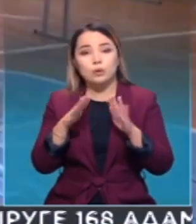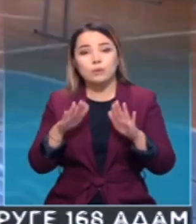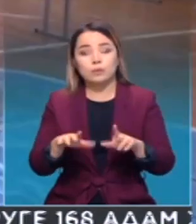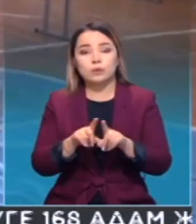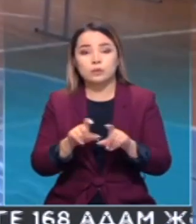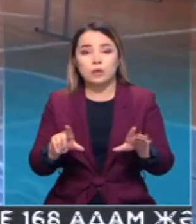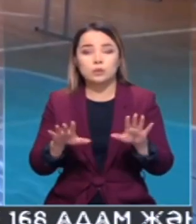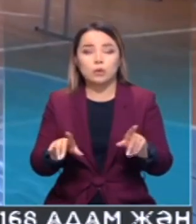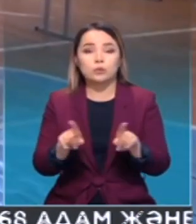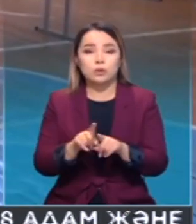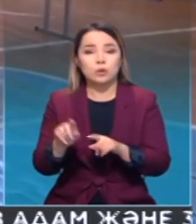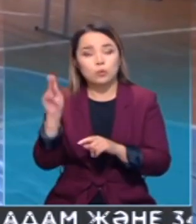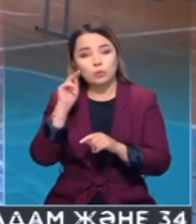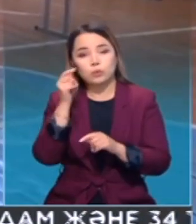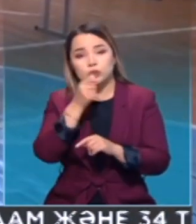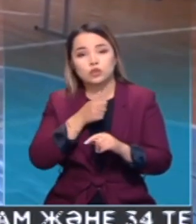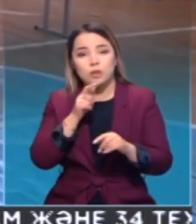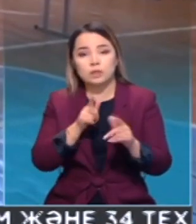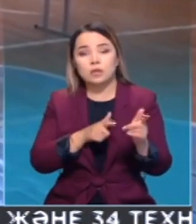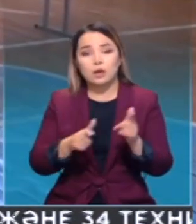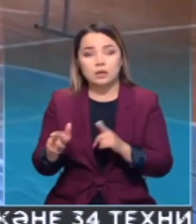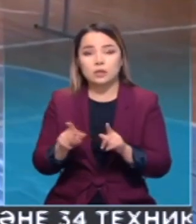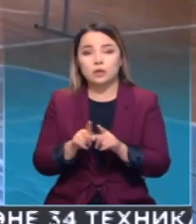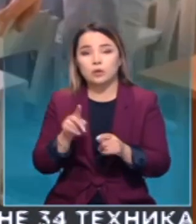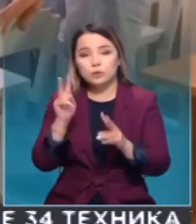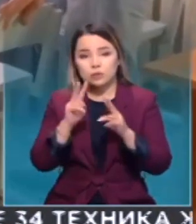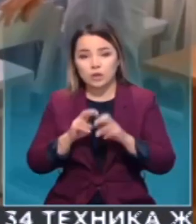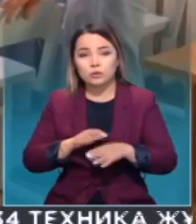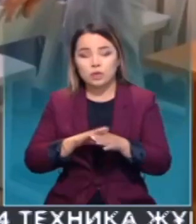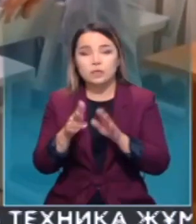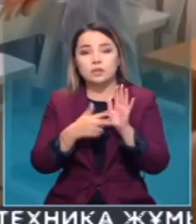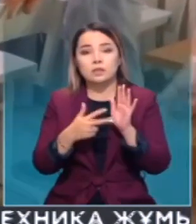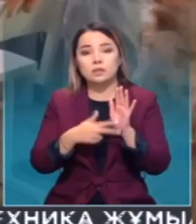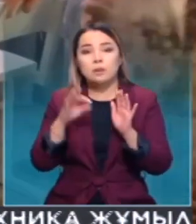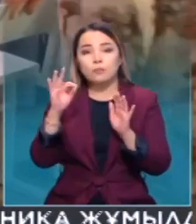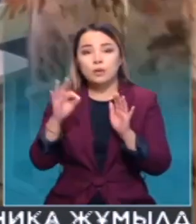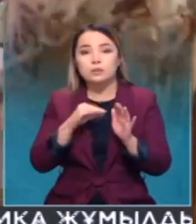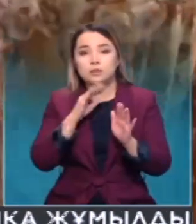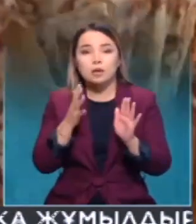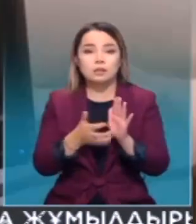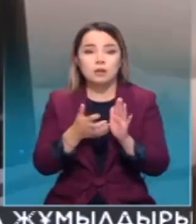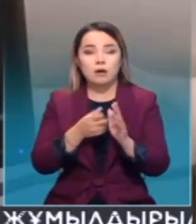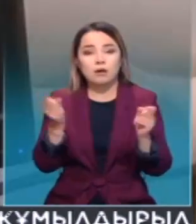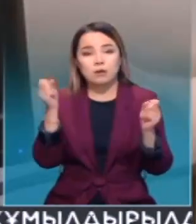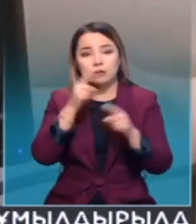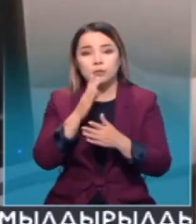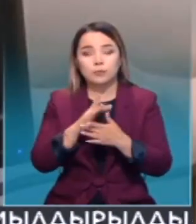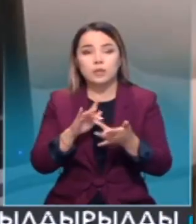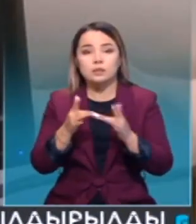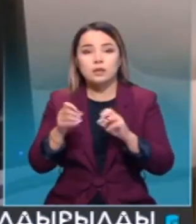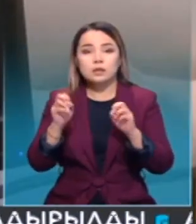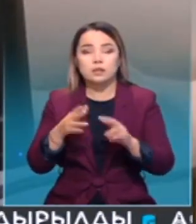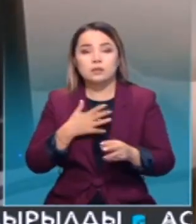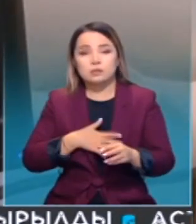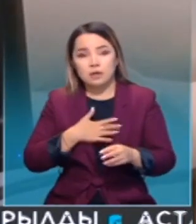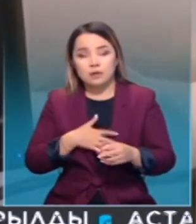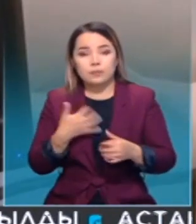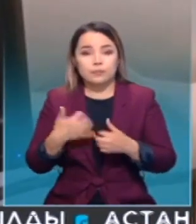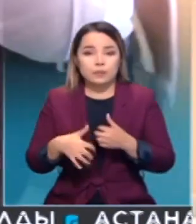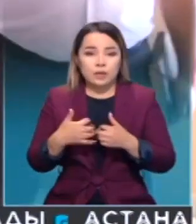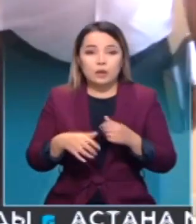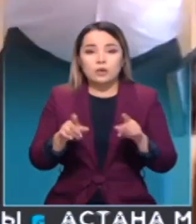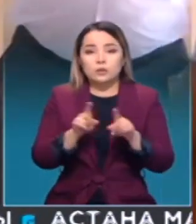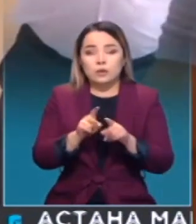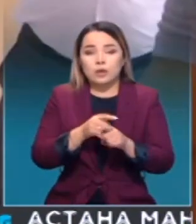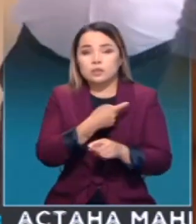оқу жылына дайындығын тексеру кезінде өңірдегі мектептердің 80%-нан кемшілігі анықталған. Көбінде интернет нашар және санитарлық